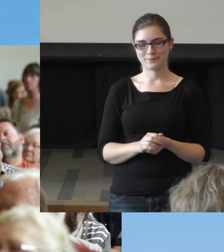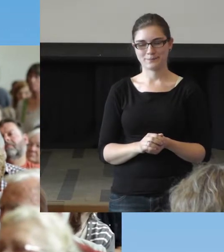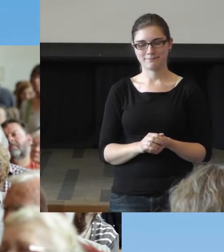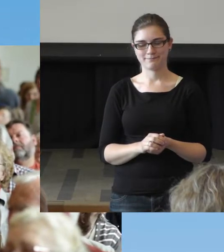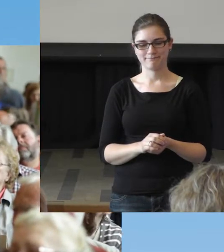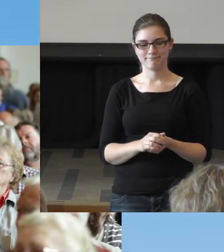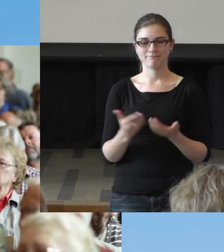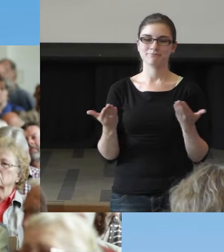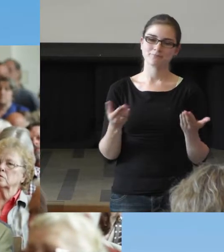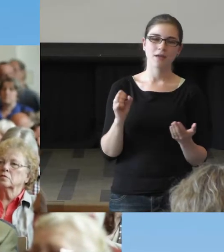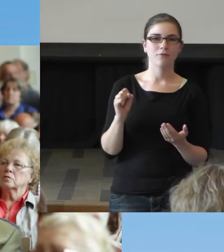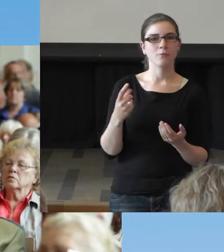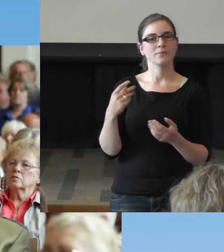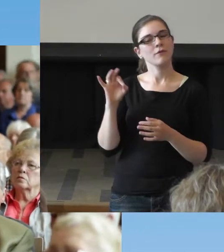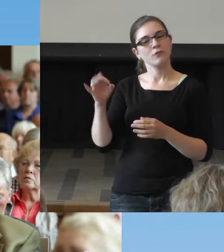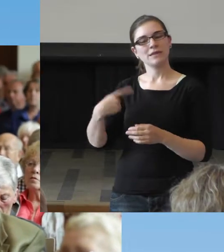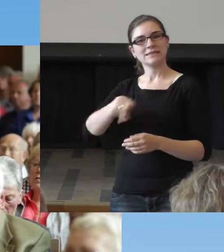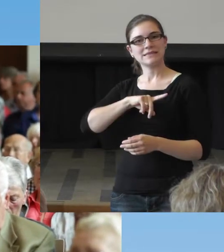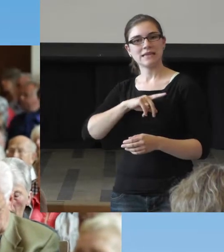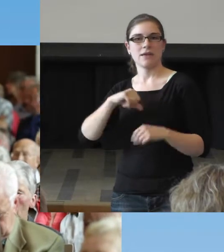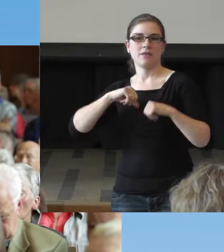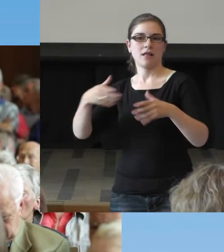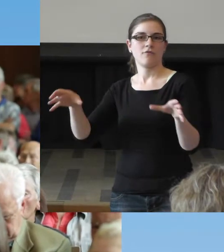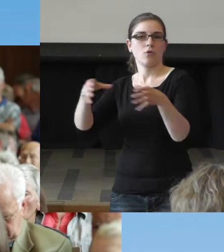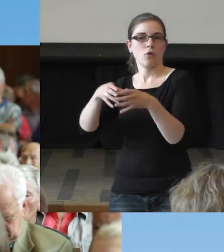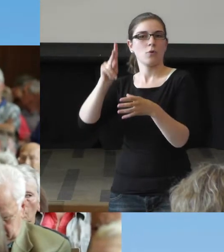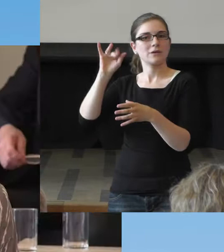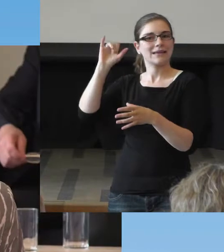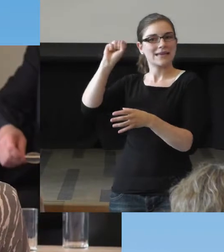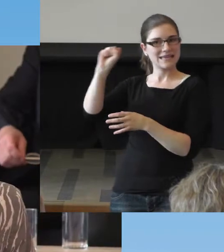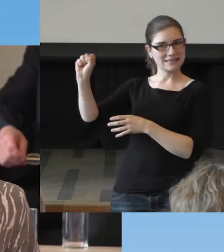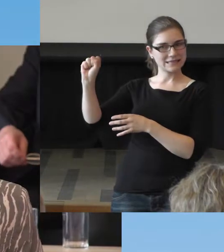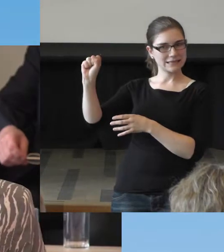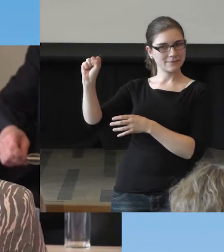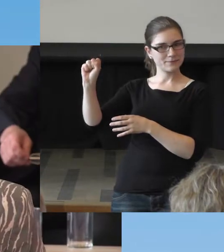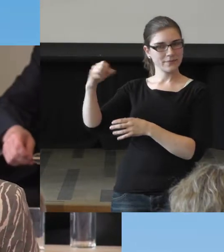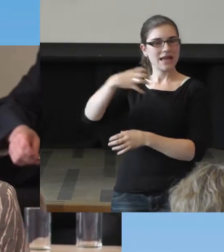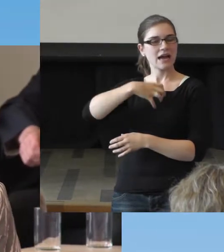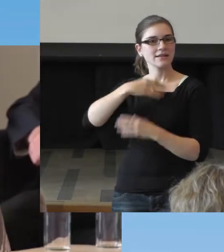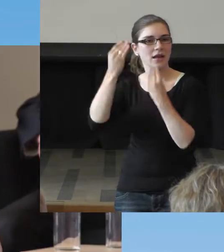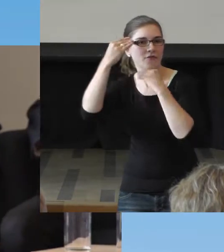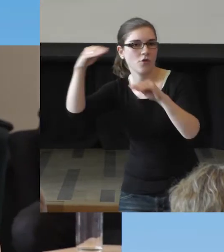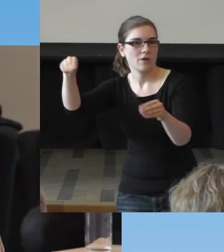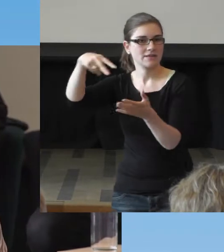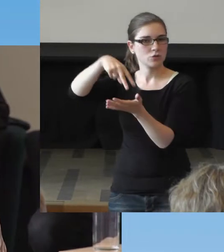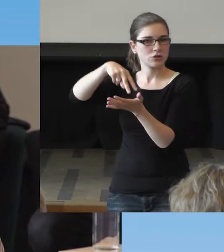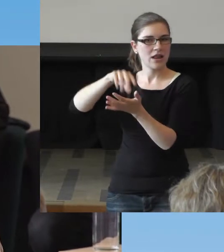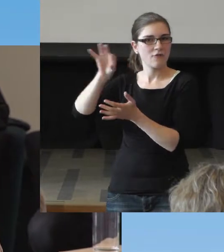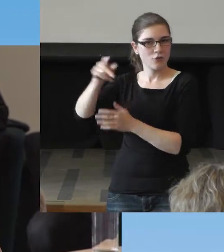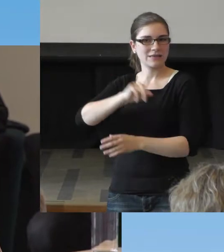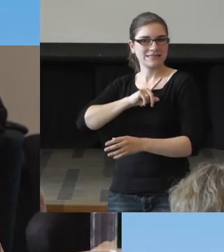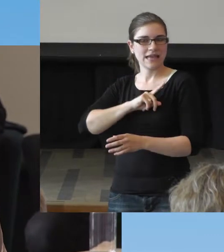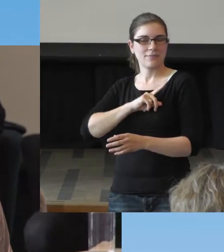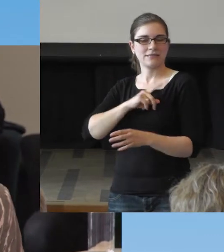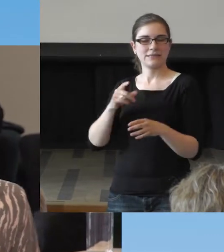im Namen der Selbsthilfegruppen und im Namen der KISS, der Kasseler Informationsstelle für Selbsthilfegruppen für